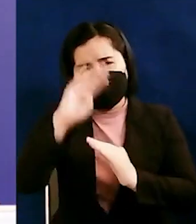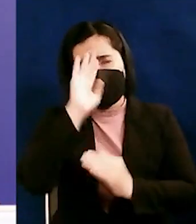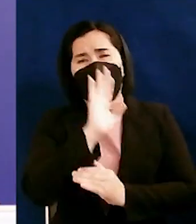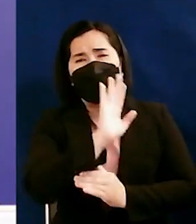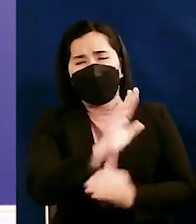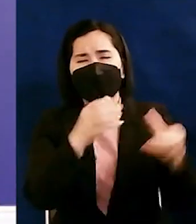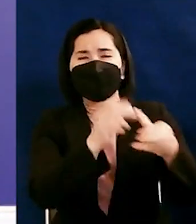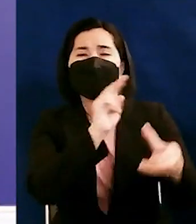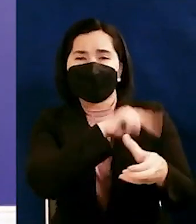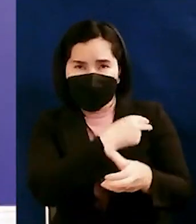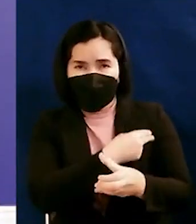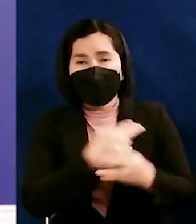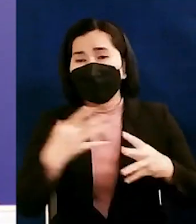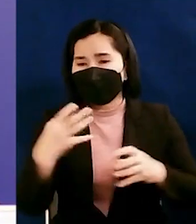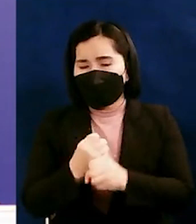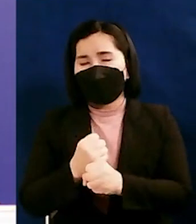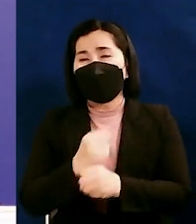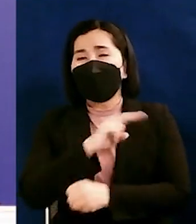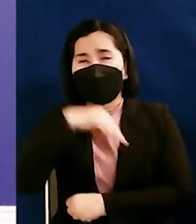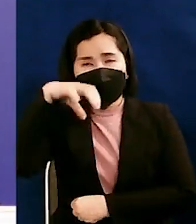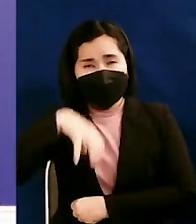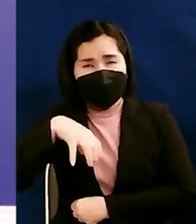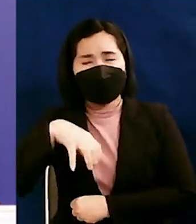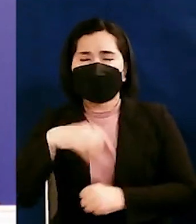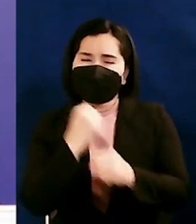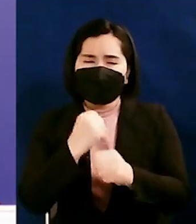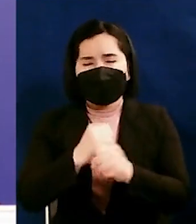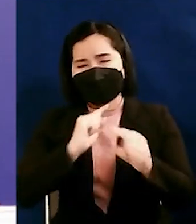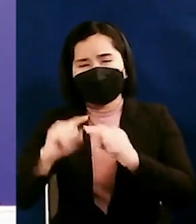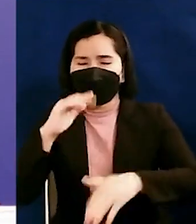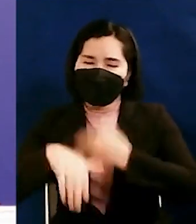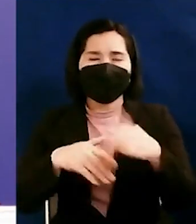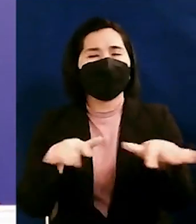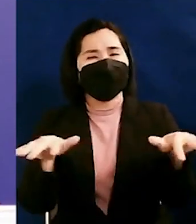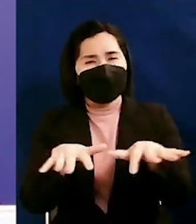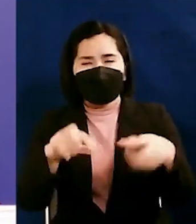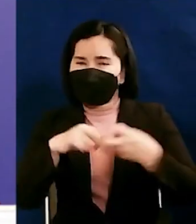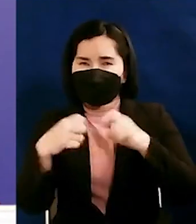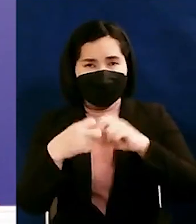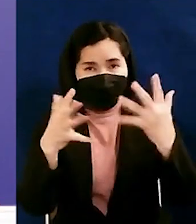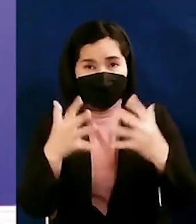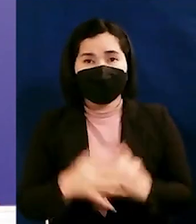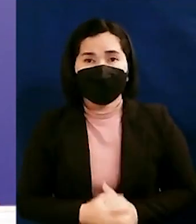ำเนินการของโรงพยาบาลยังสามารถที่ดำเนินการได้เป็นอย่างปกติทุกอย่างนะครับ